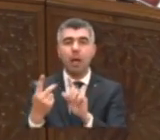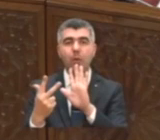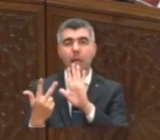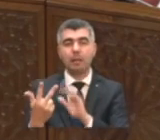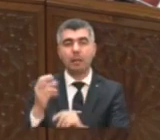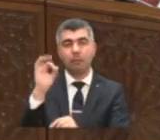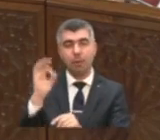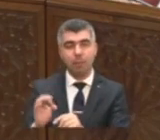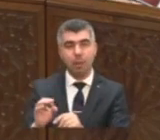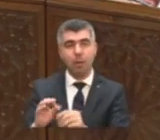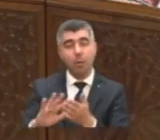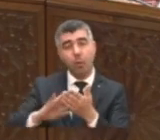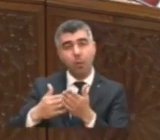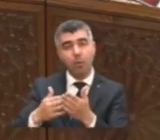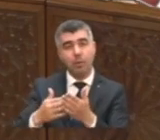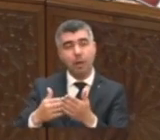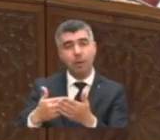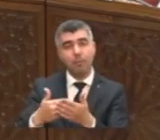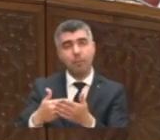كيساوي تقريبا هذا الشيء لو شيف دافير اللي تكلمنا على